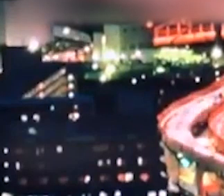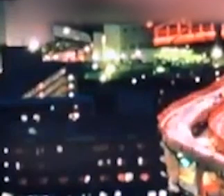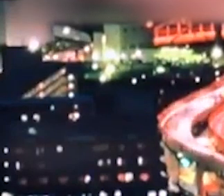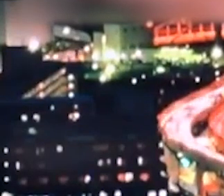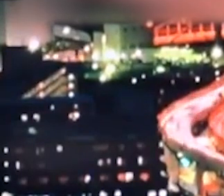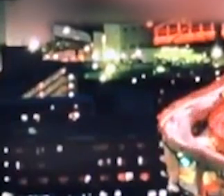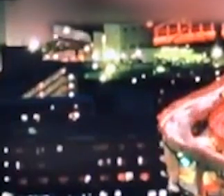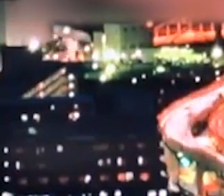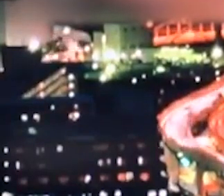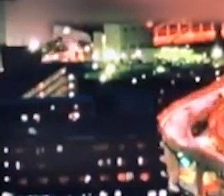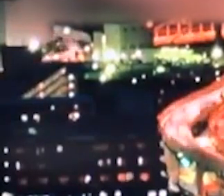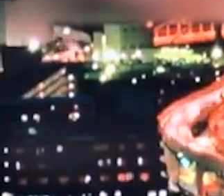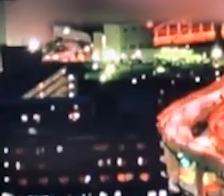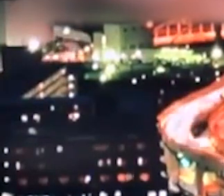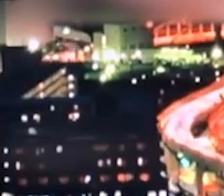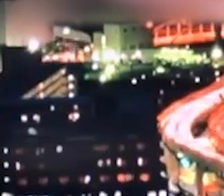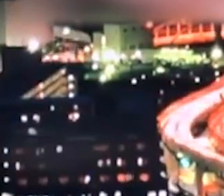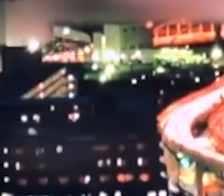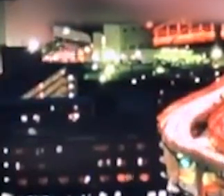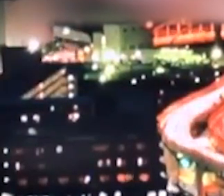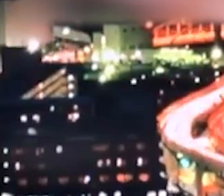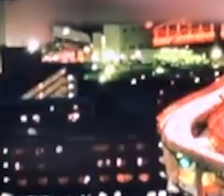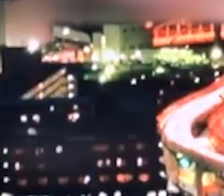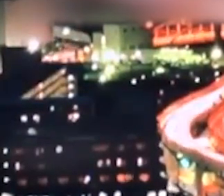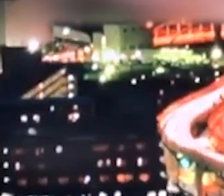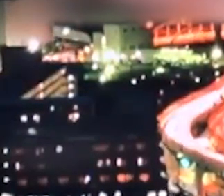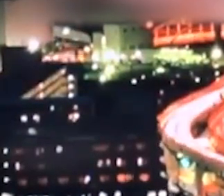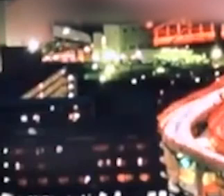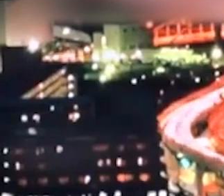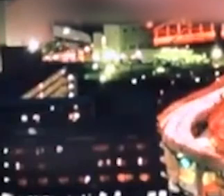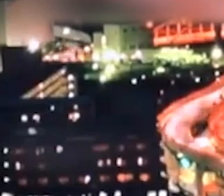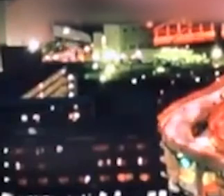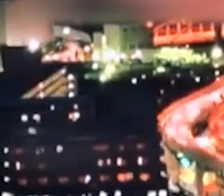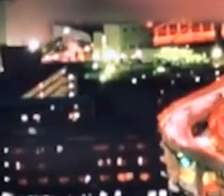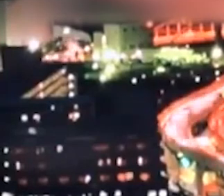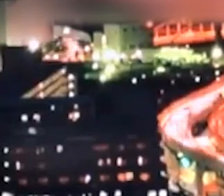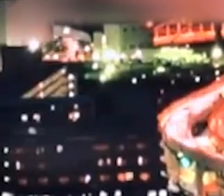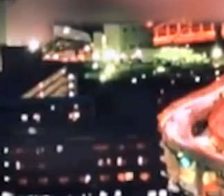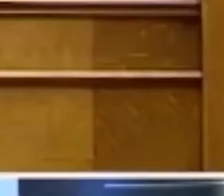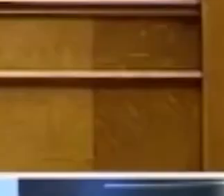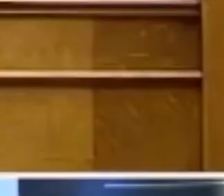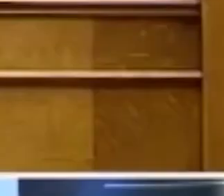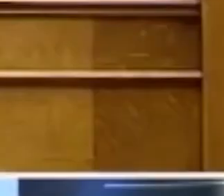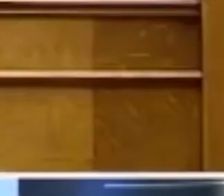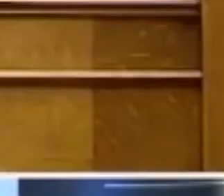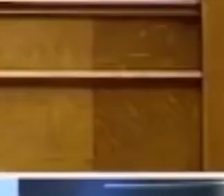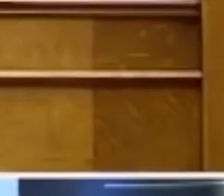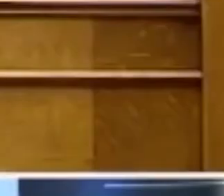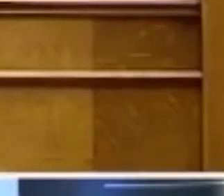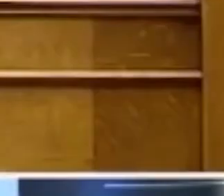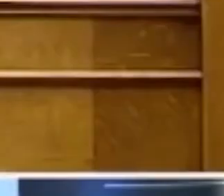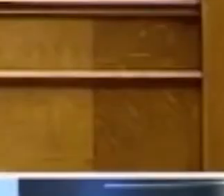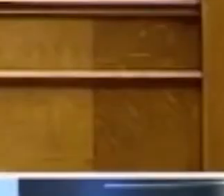συνέντευξης που παραχώρησε ο κύριος τσακαλώτος το βράδυ της τετάρτης 25 οκτωβρίου στον τηλεοπτικό σταθμό κόντρα σύμφωνα με τις